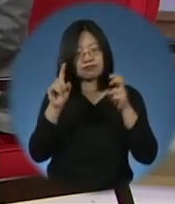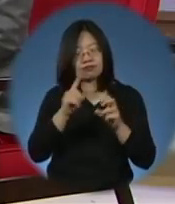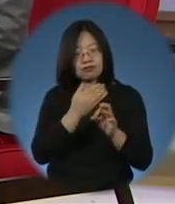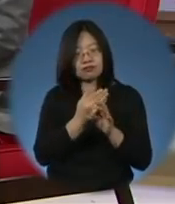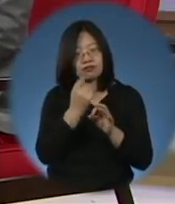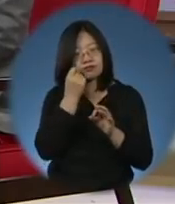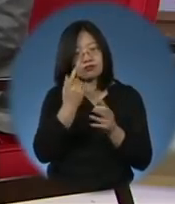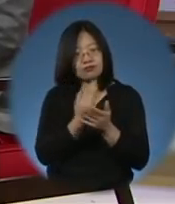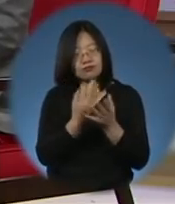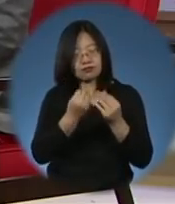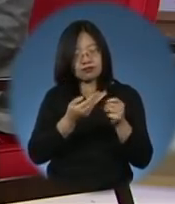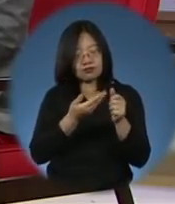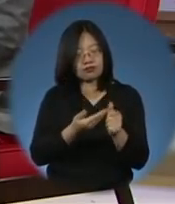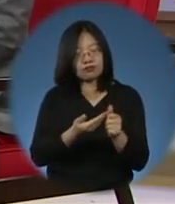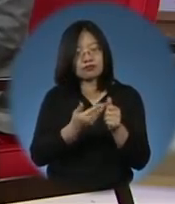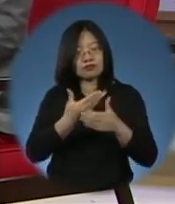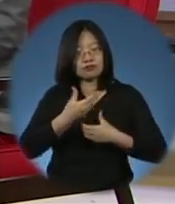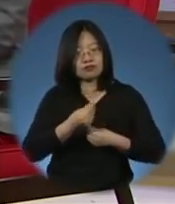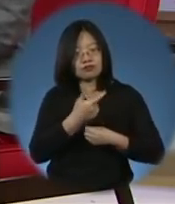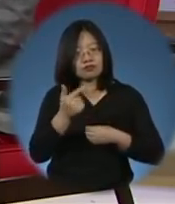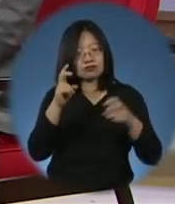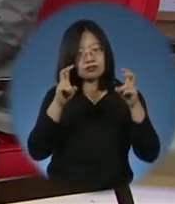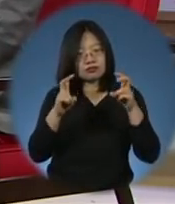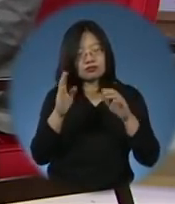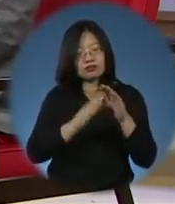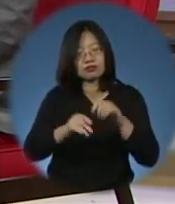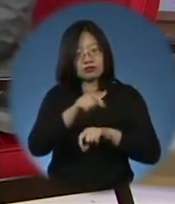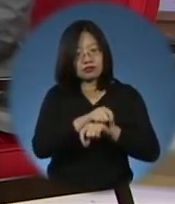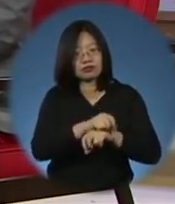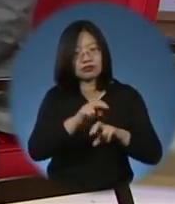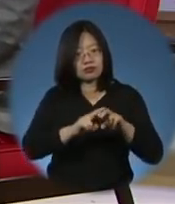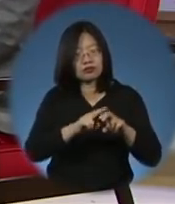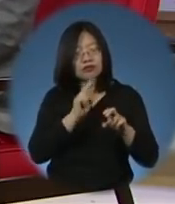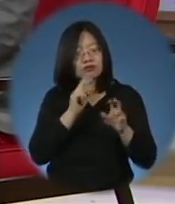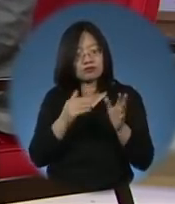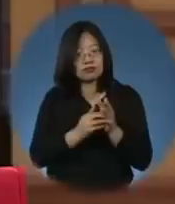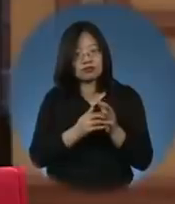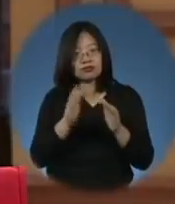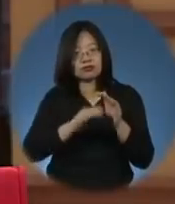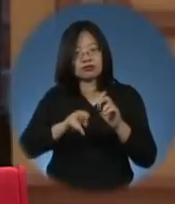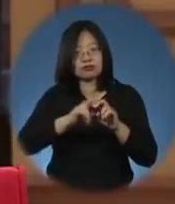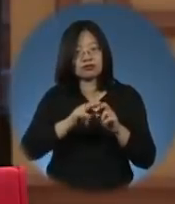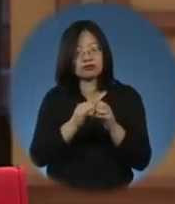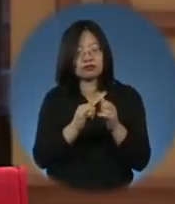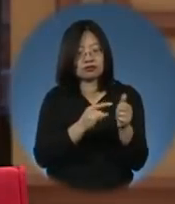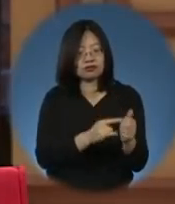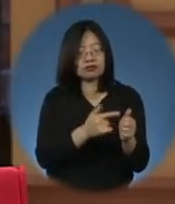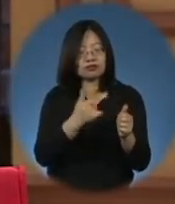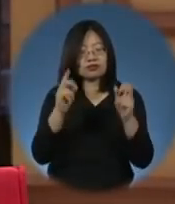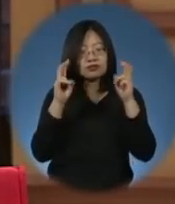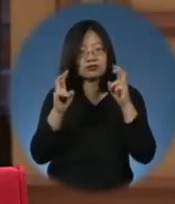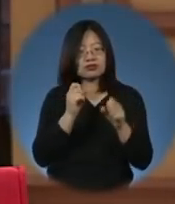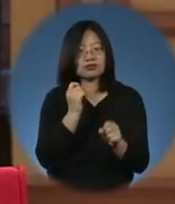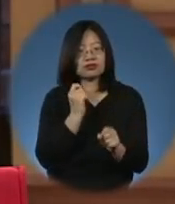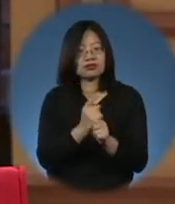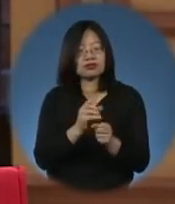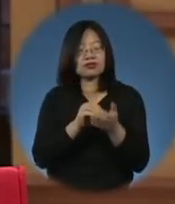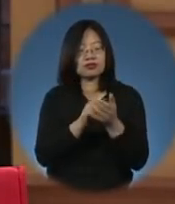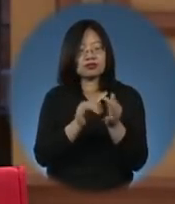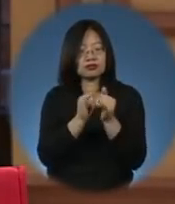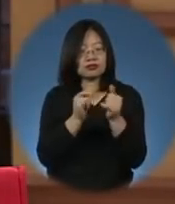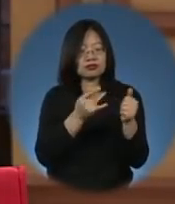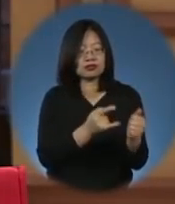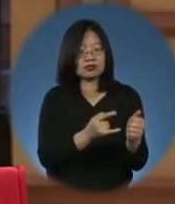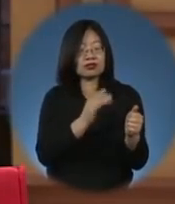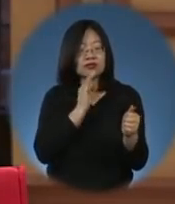월급 많이 주고 안정된 대기업과 뭐 그렇죠. 공무원 뭐. 예. 근데 우리가 공무원분들이나 혹은 대기업에 이미 취업하고 있는